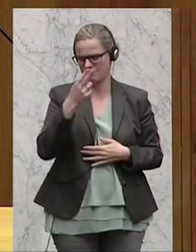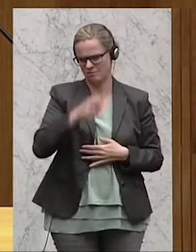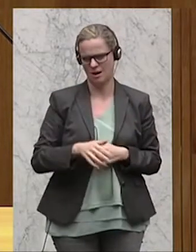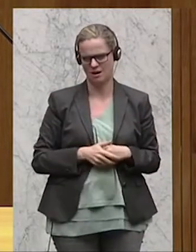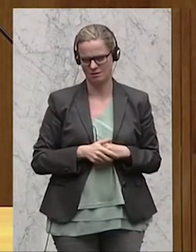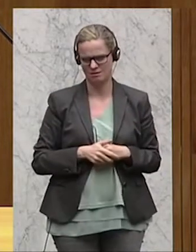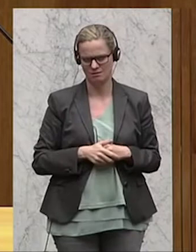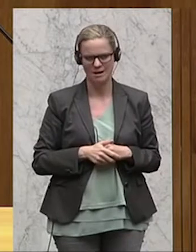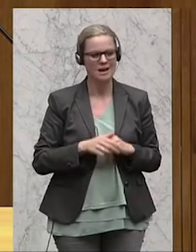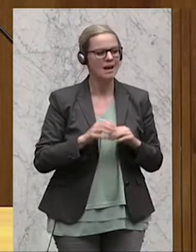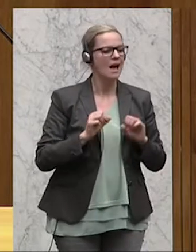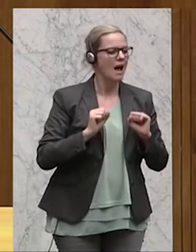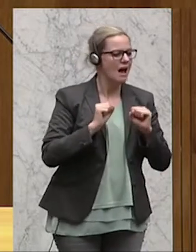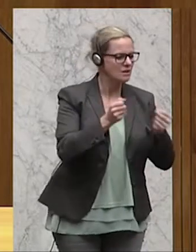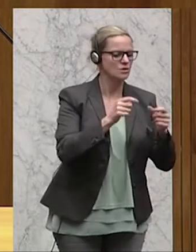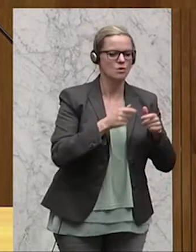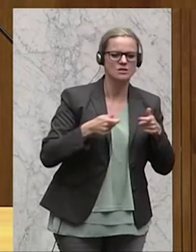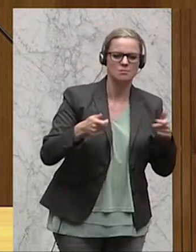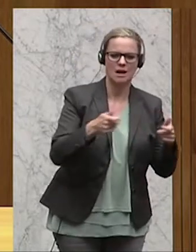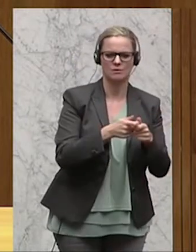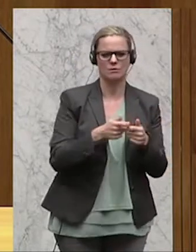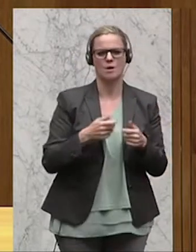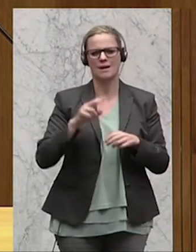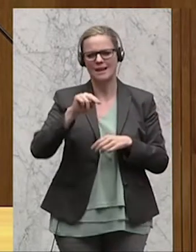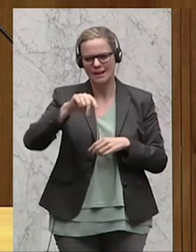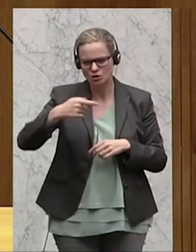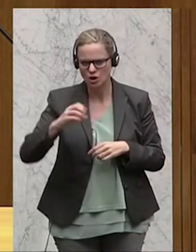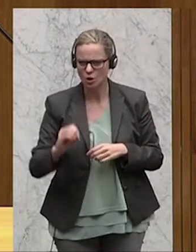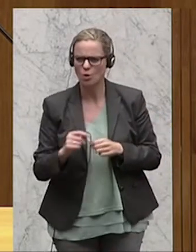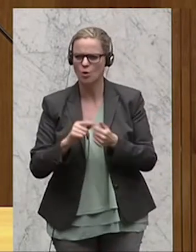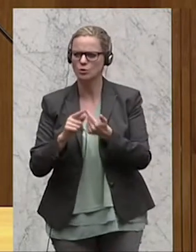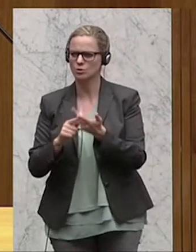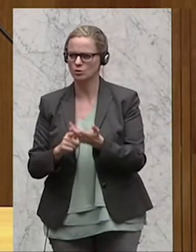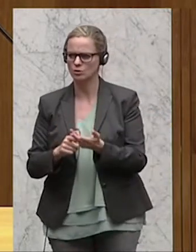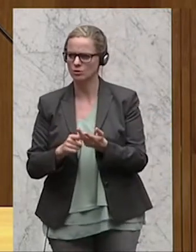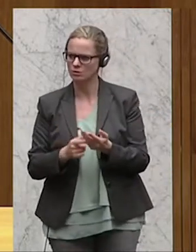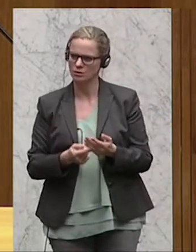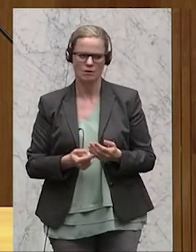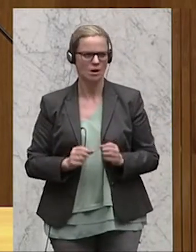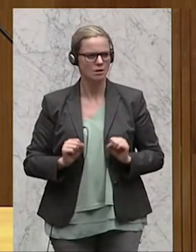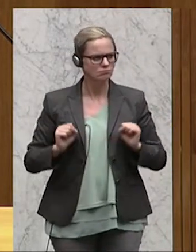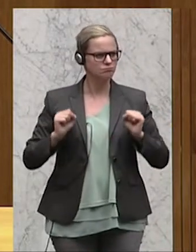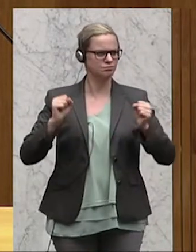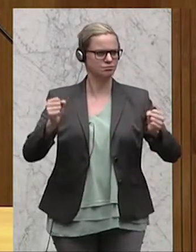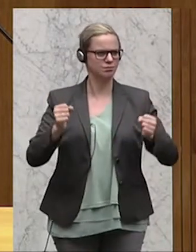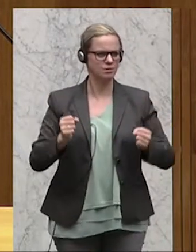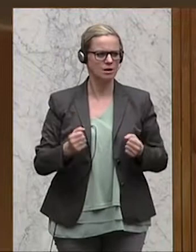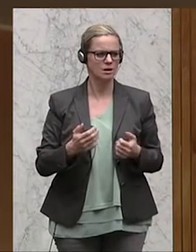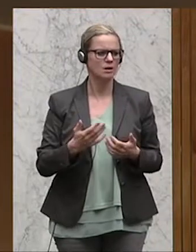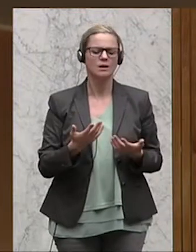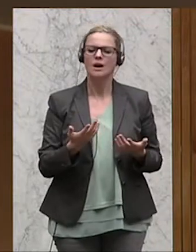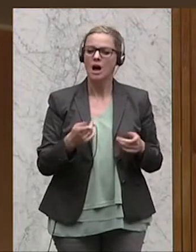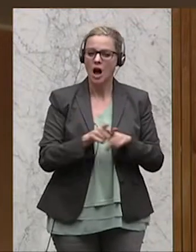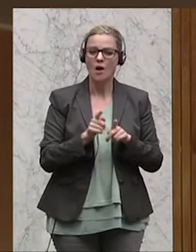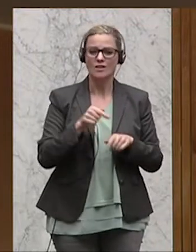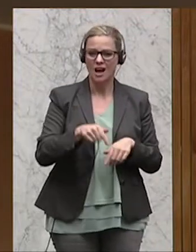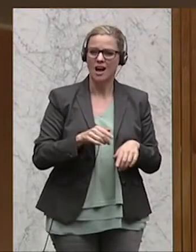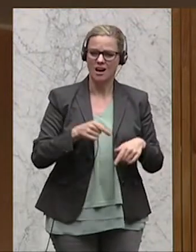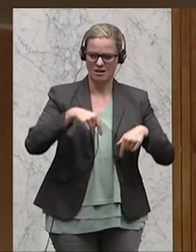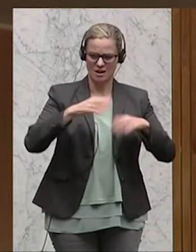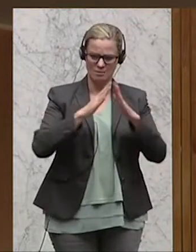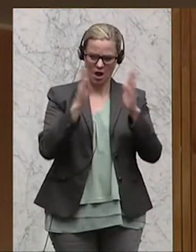sind Aktionsplattformen und Co. auf die Barrikaden gegangen. Und auch nach Urgenz, erst hier im Haus, wurde sukzessive